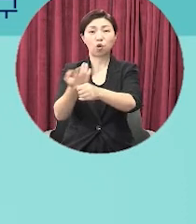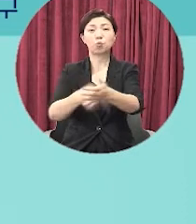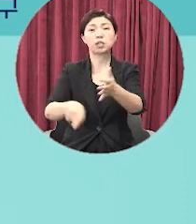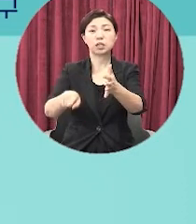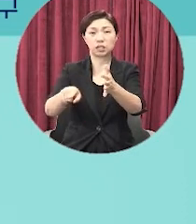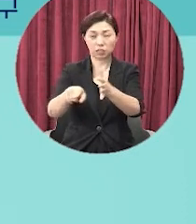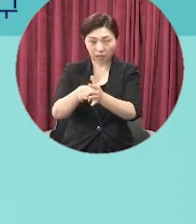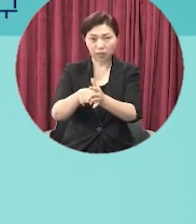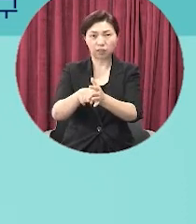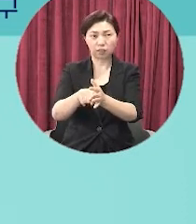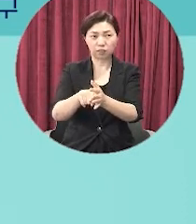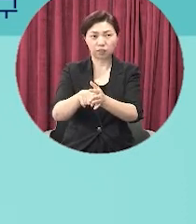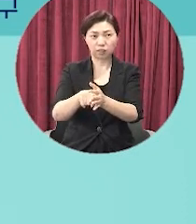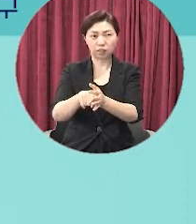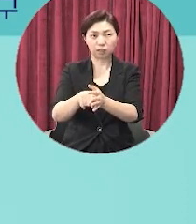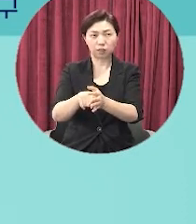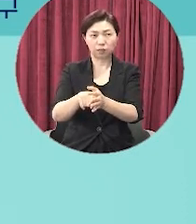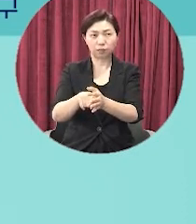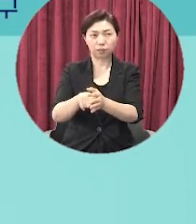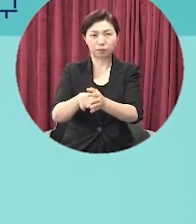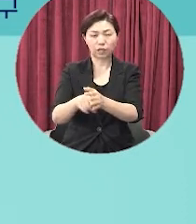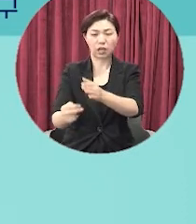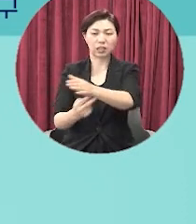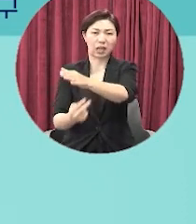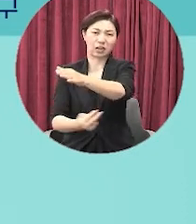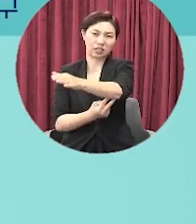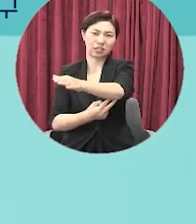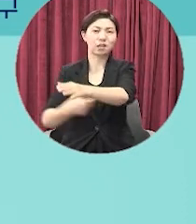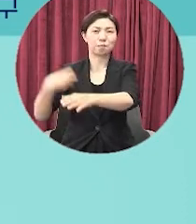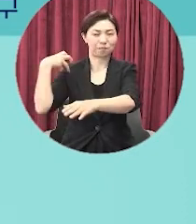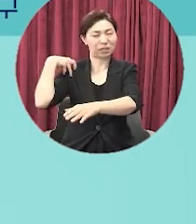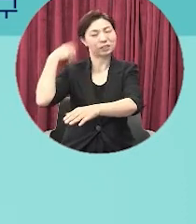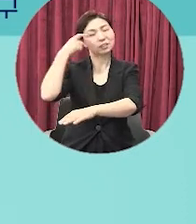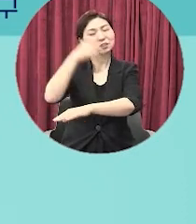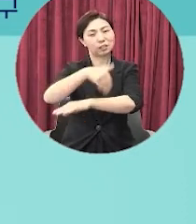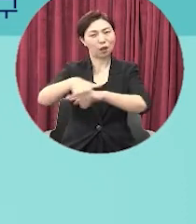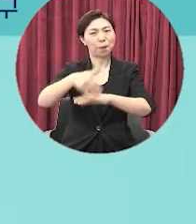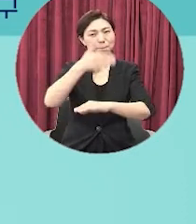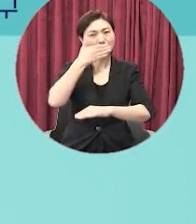어그 도쿄의 뭐 구상할 수 있었습니다